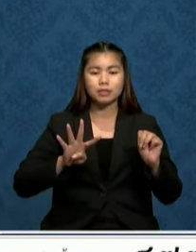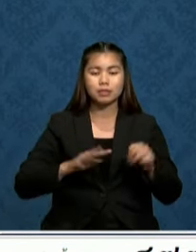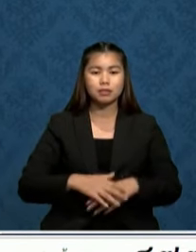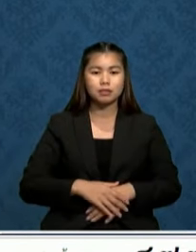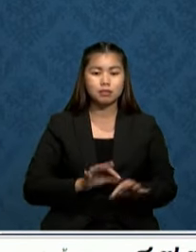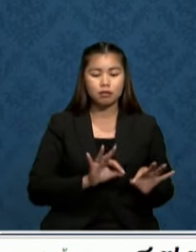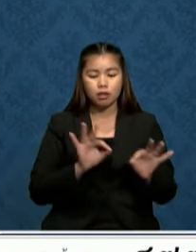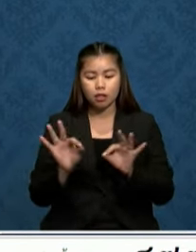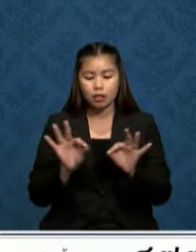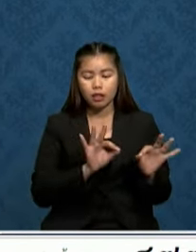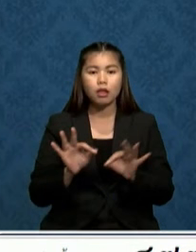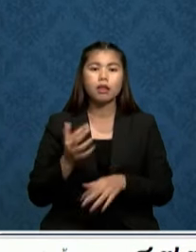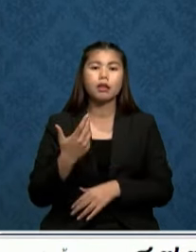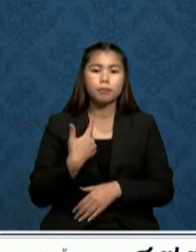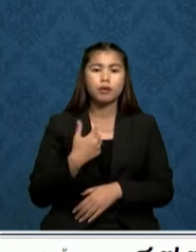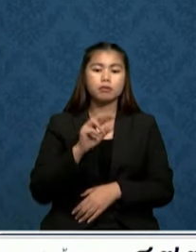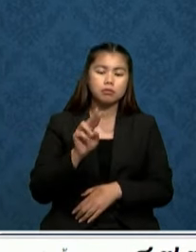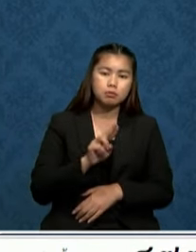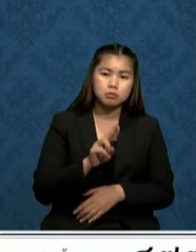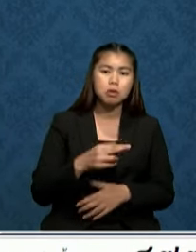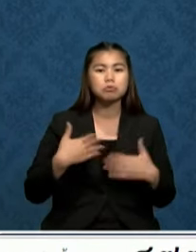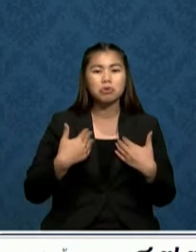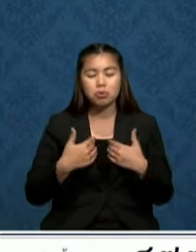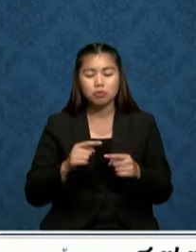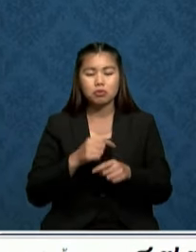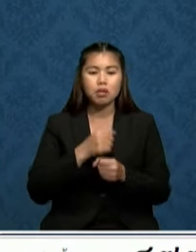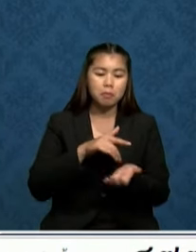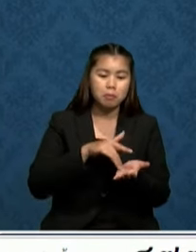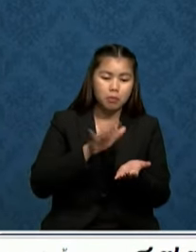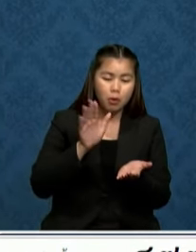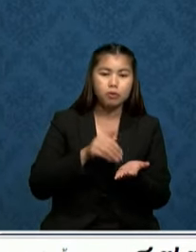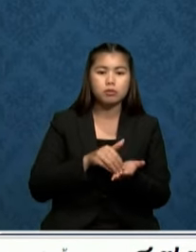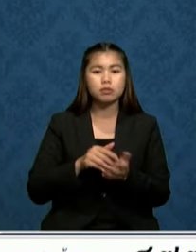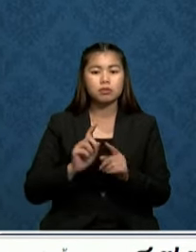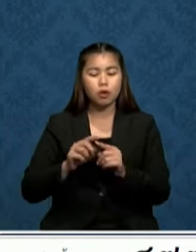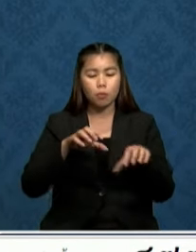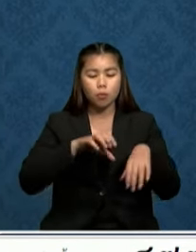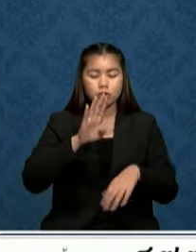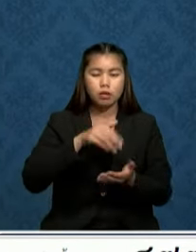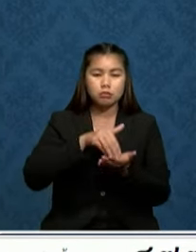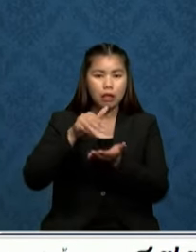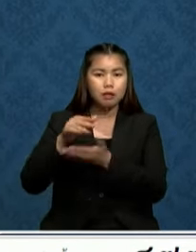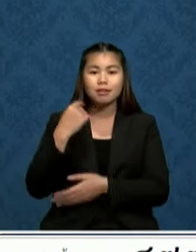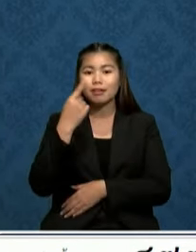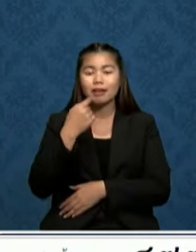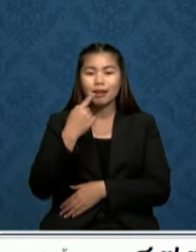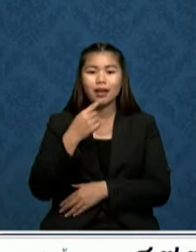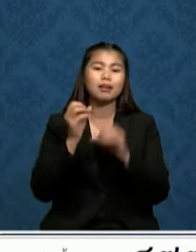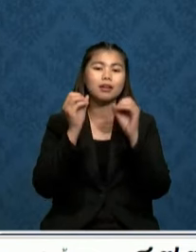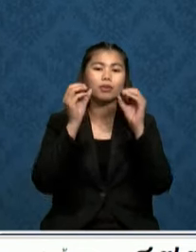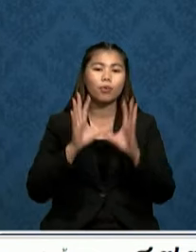โจ learner กัอุตรุด ใช้กัอย่างมมือเด้ง something daring บรรอสาระคนที่โดน ไมใช่ใครครั!?